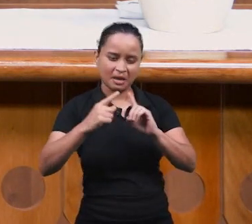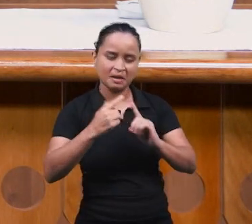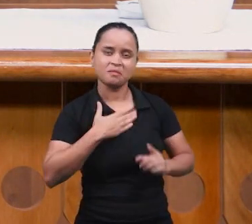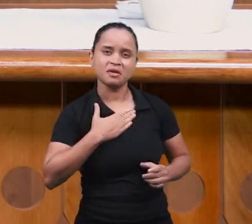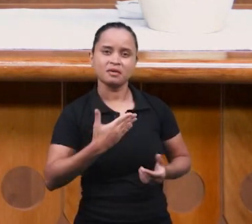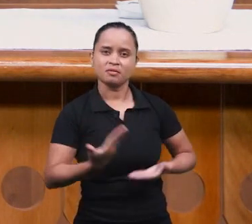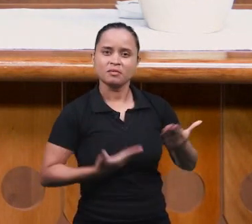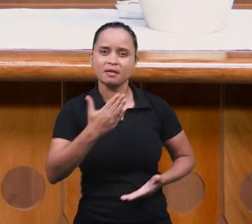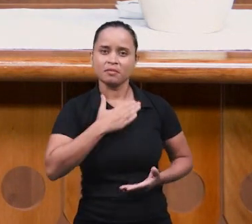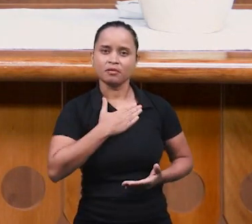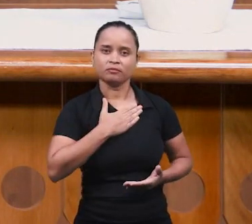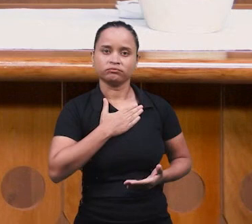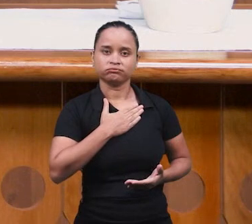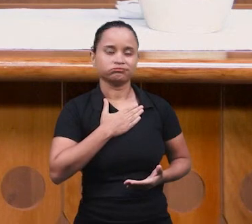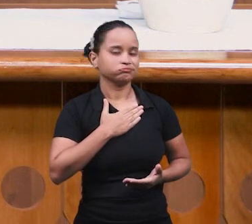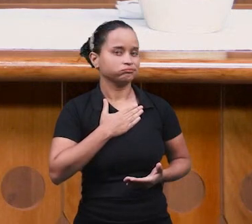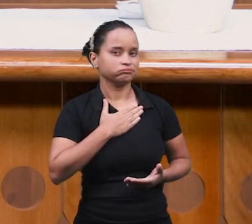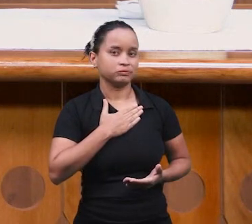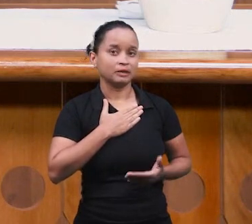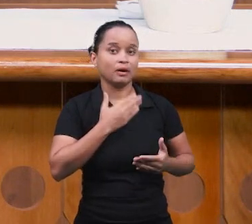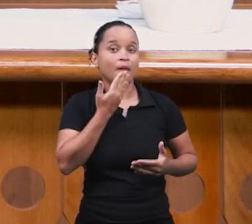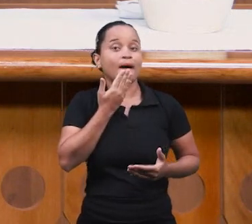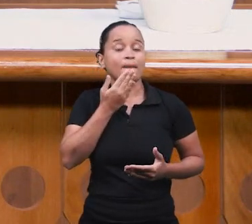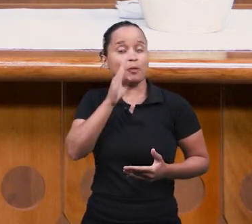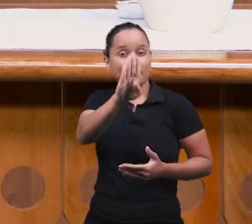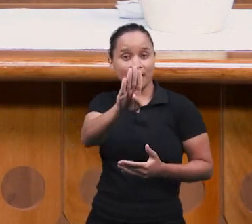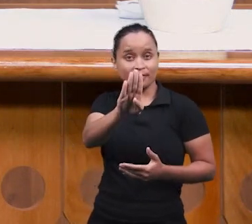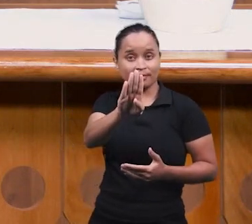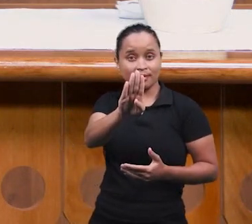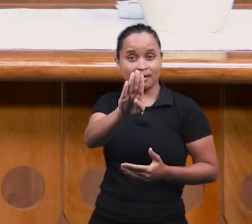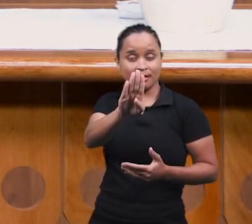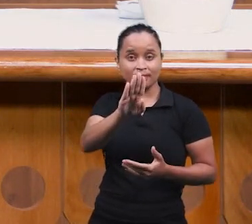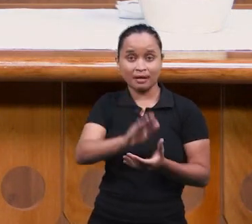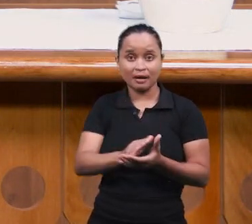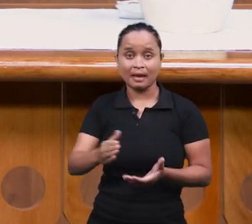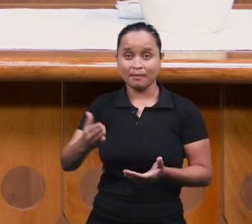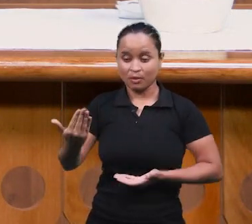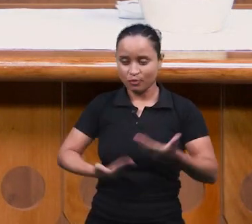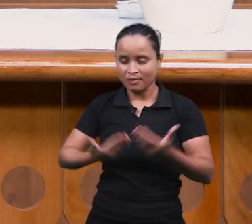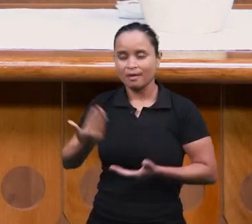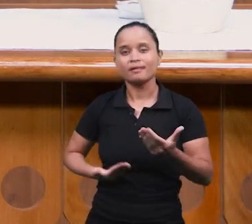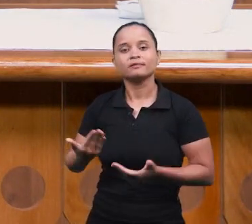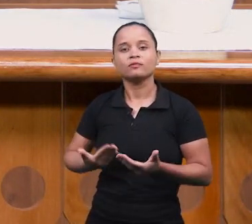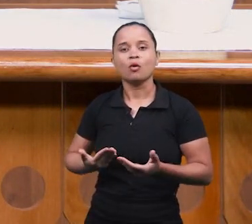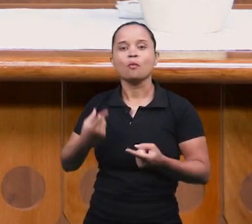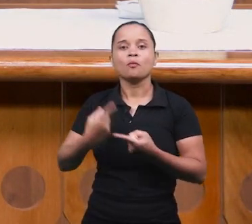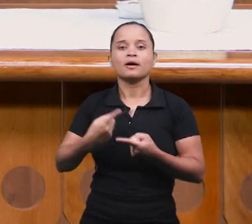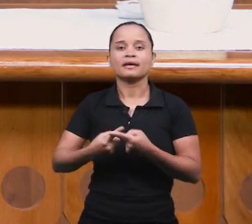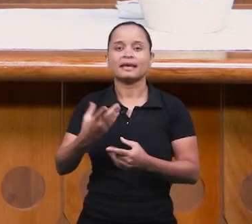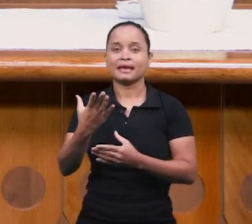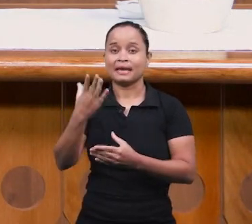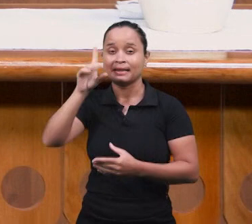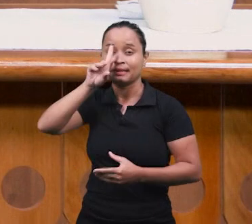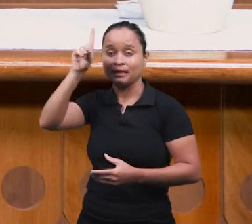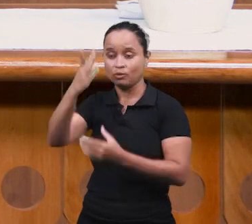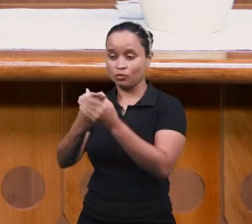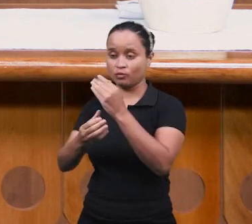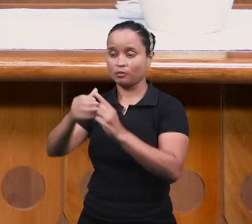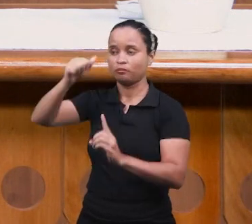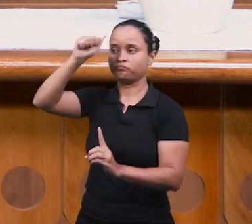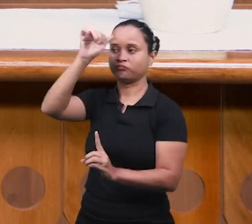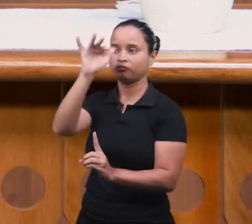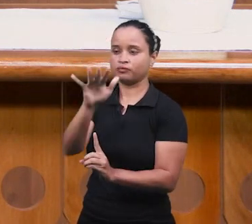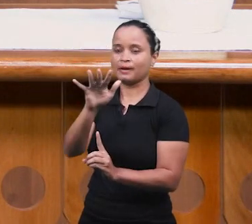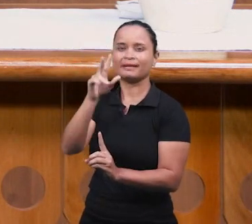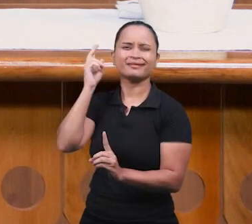promesse, c'est pour la vie du serviteur et pour la vie de l'Église, parce que nous sommes sous la puissante main de Dieu. Loué soit le nom du